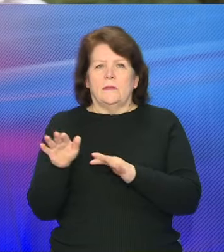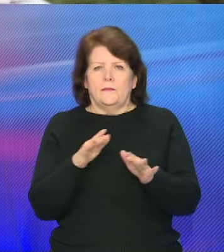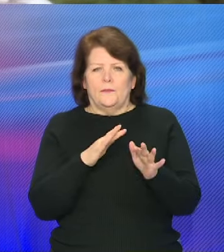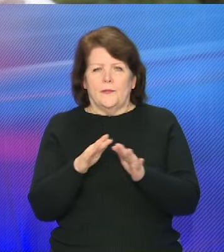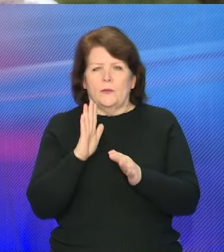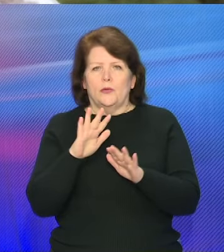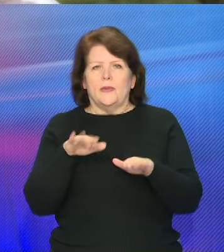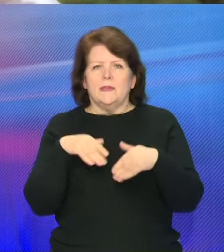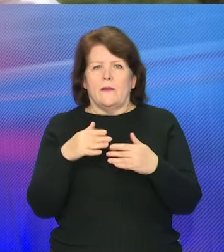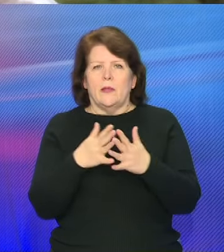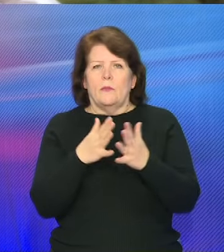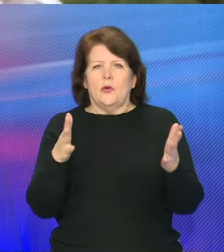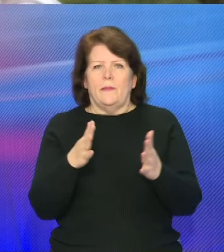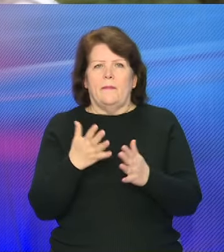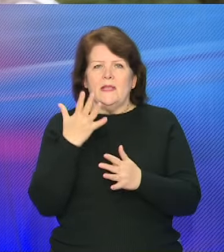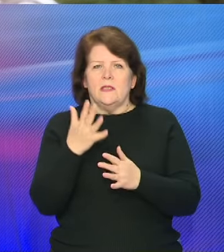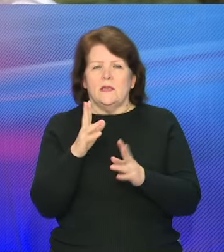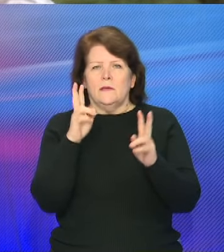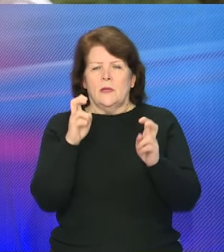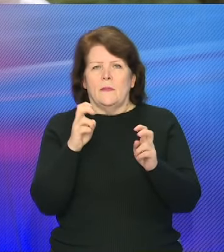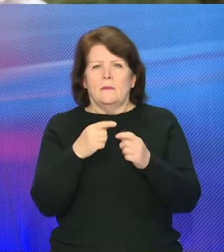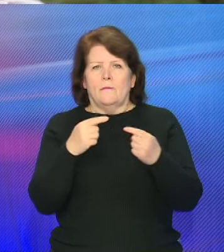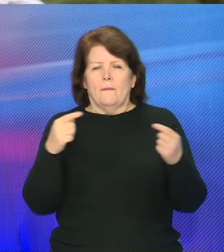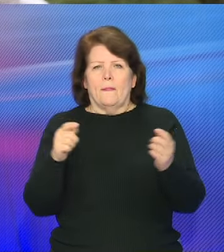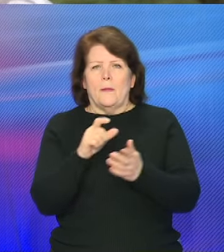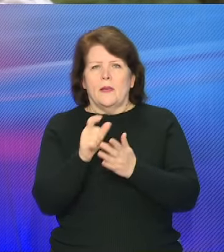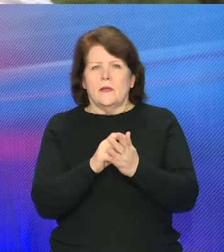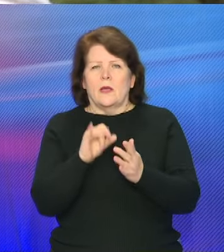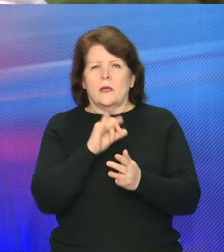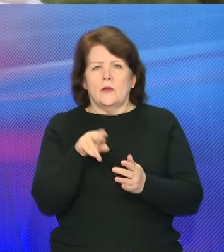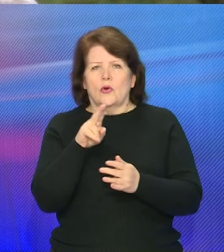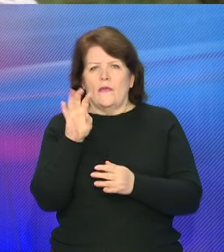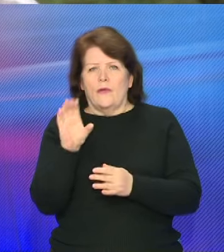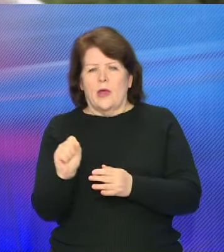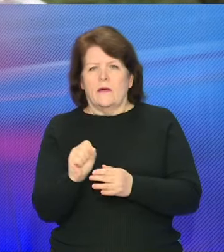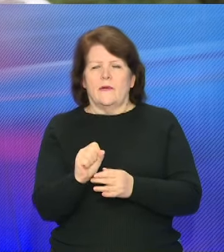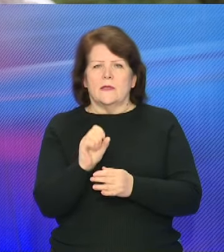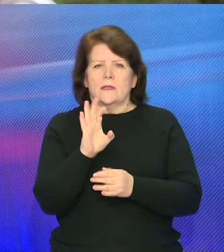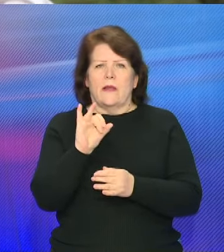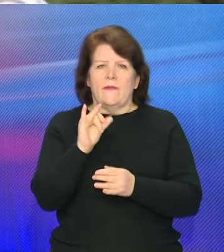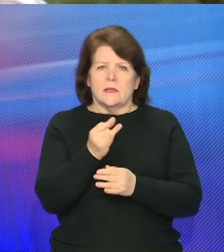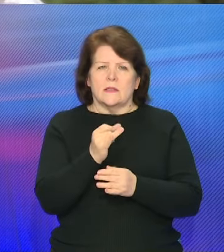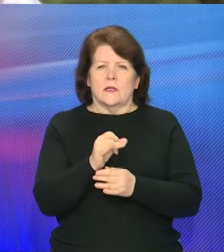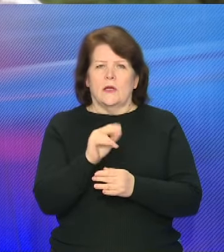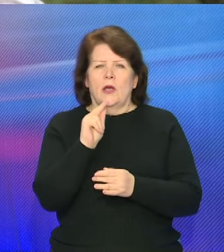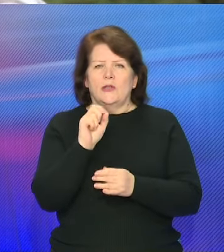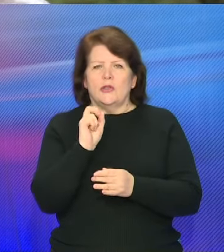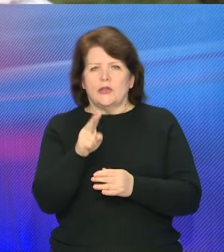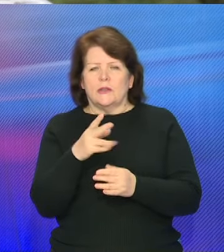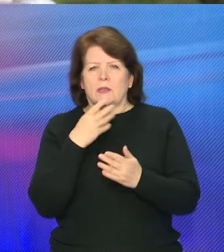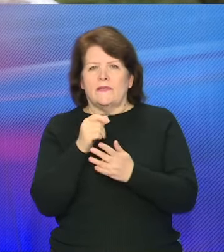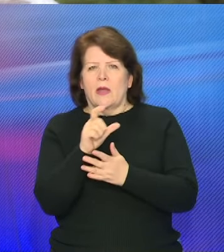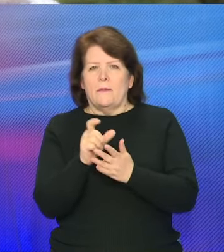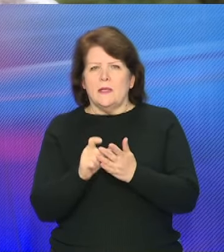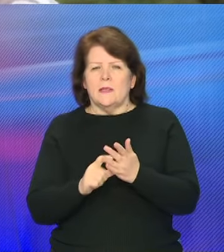будет представлено более 5 тематических песен. Это Ирина Дорофеева и Сергей Славянский. И Алина Чижик со своей песней, которая